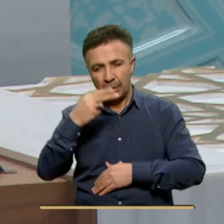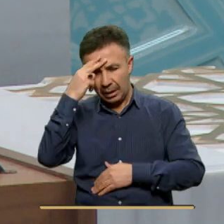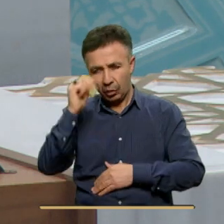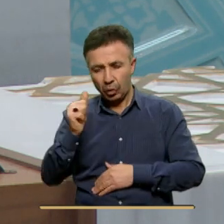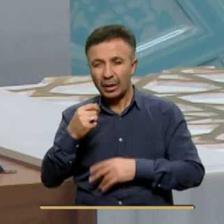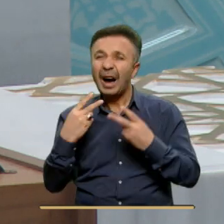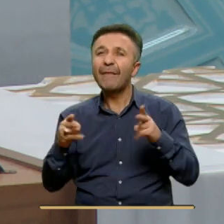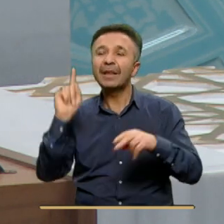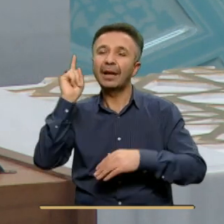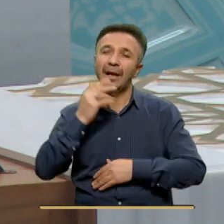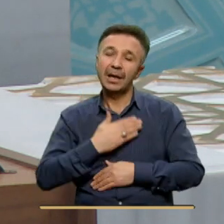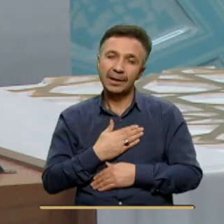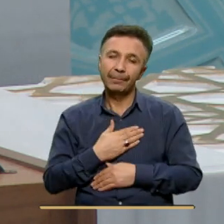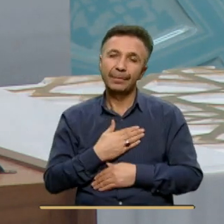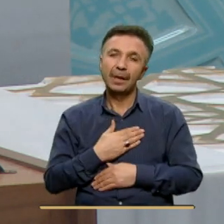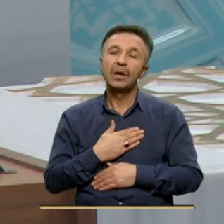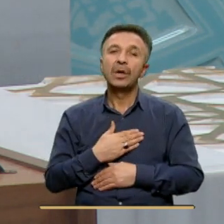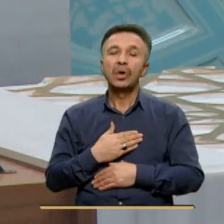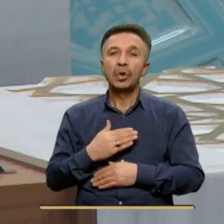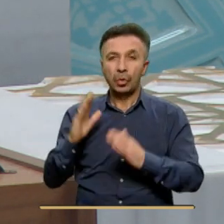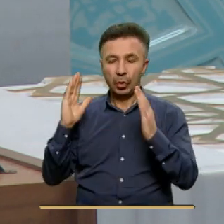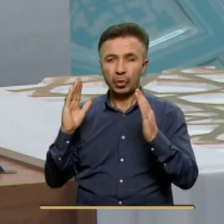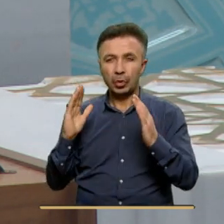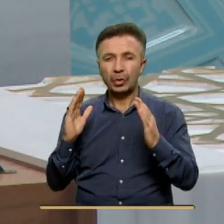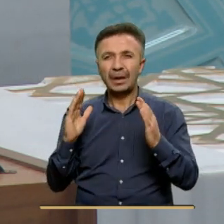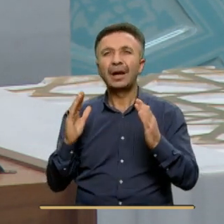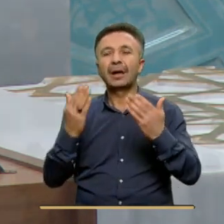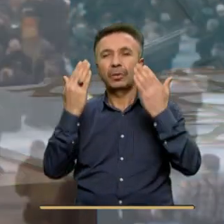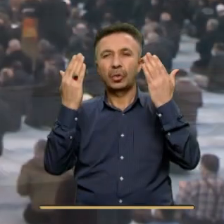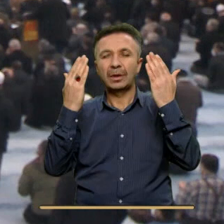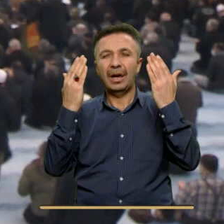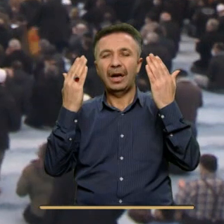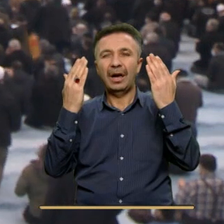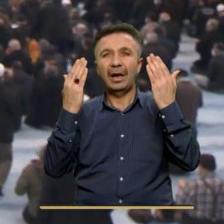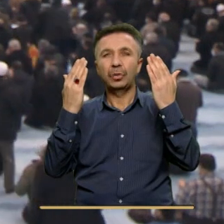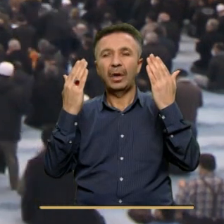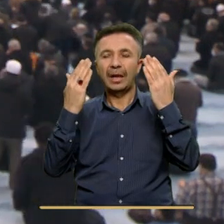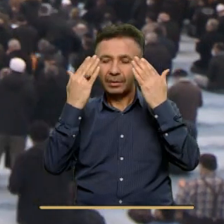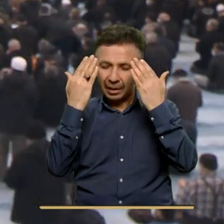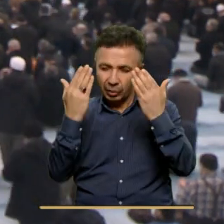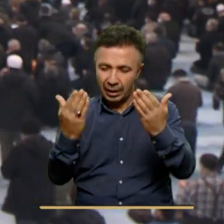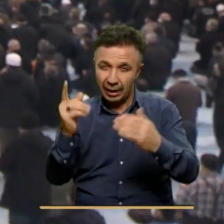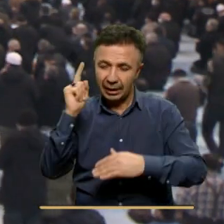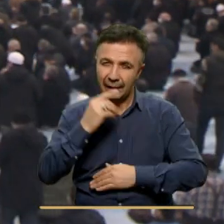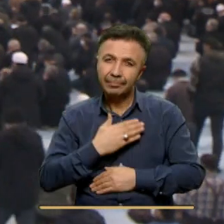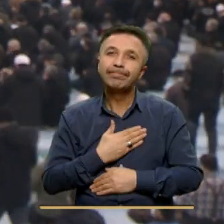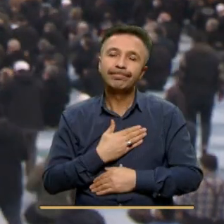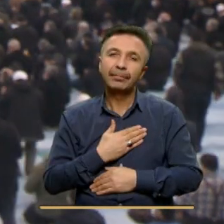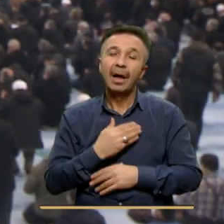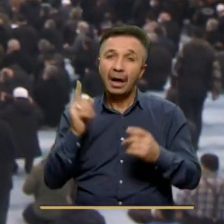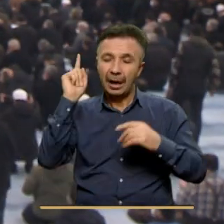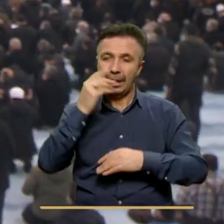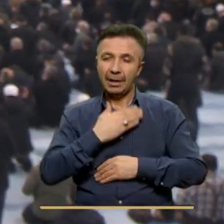Allah'ım. Huzurunda kalmış, kalkmış olan elleri boş çevirme ya Rabbi. Allah'ım